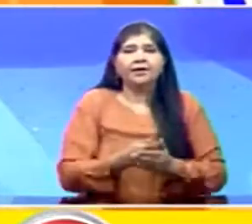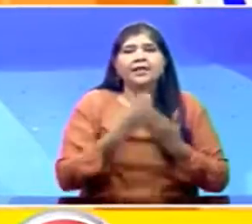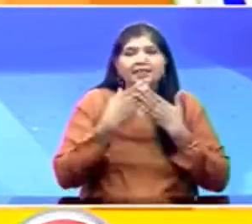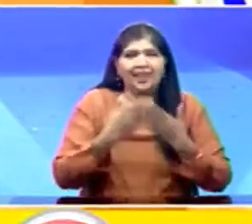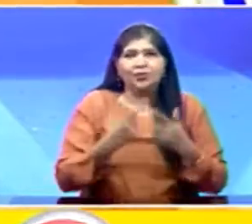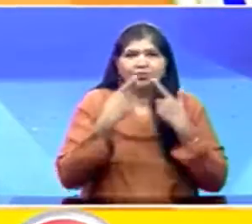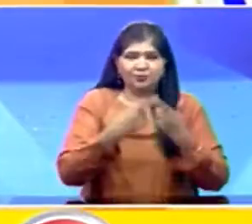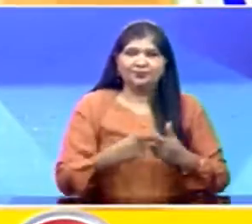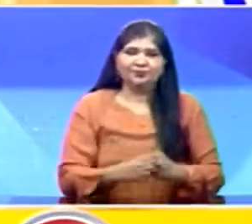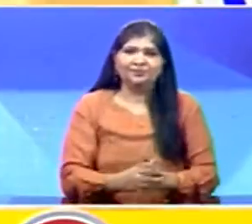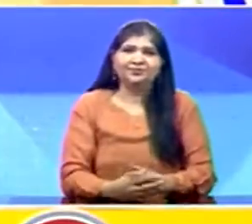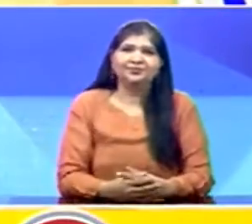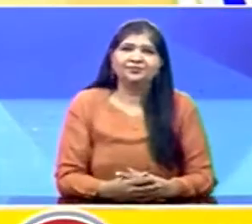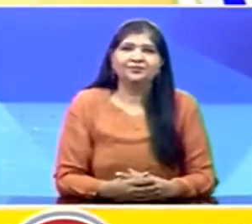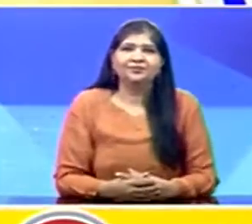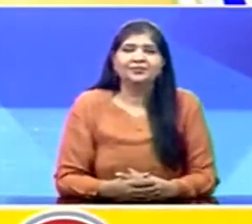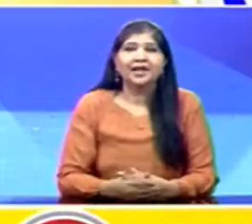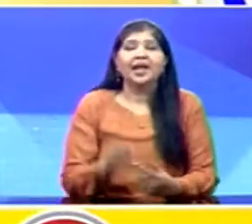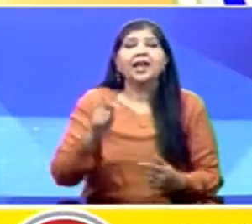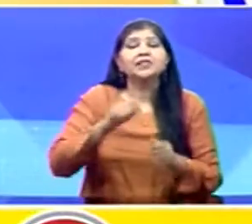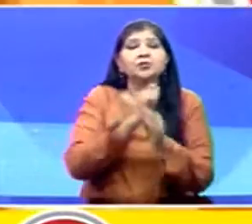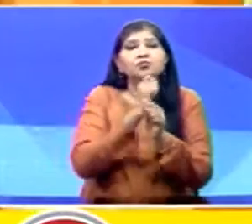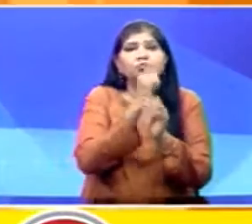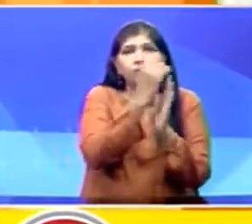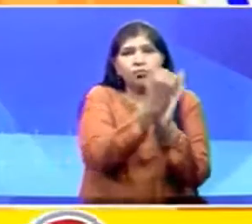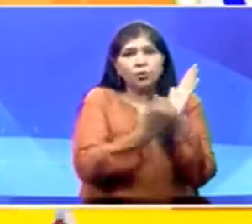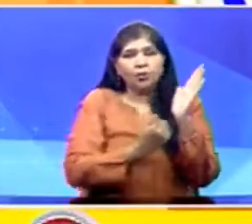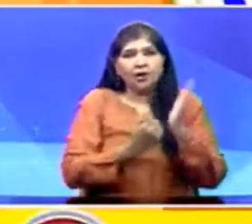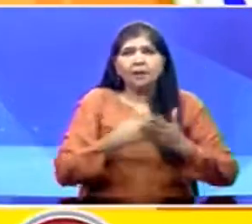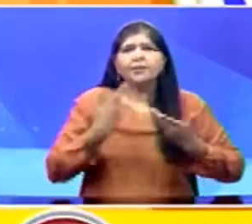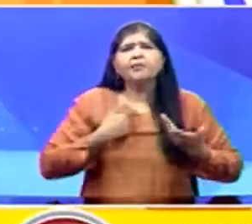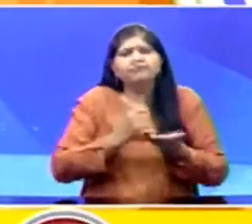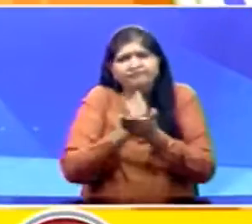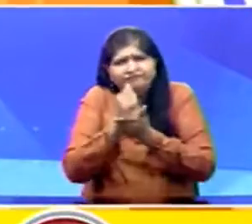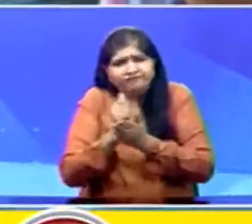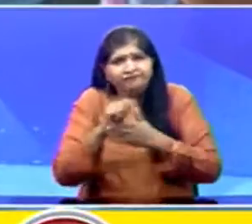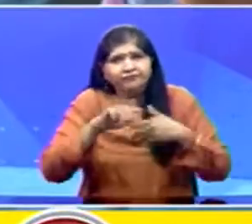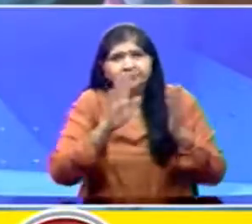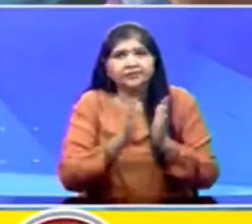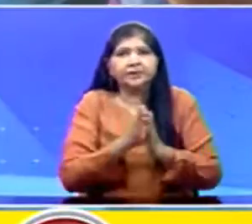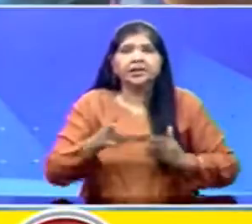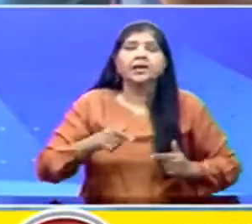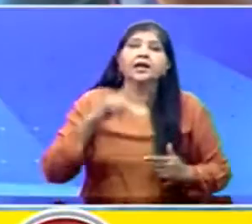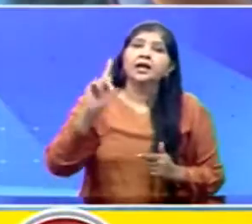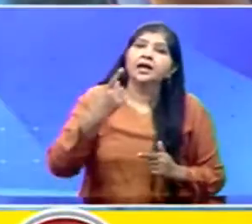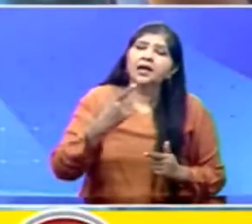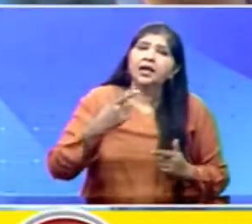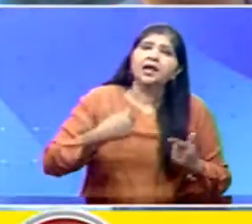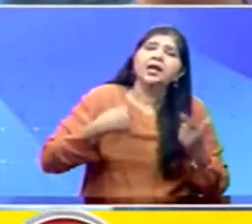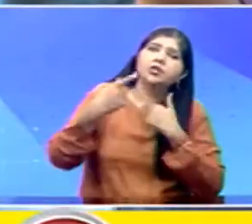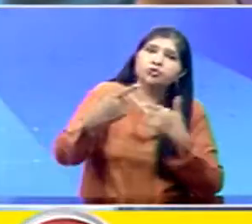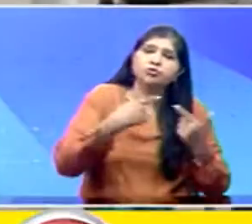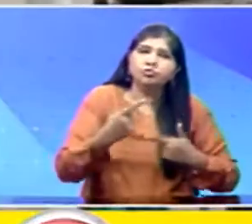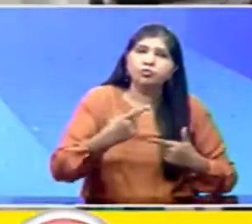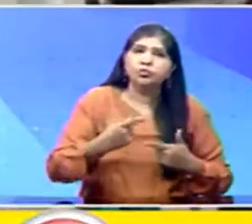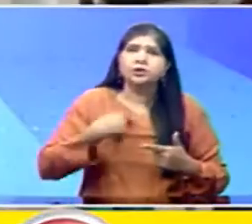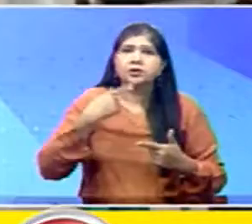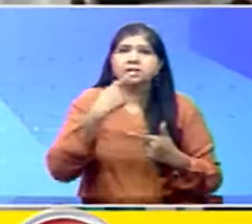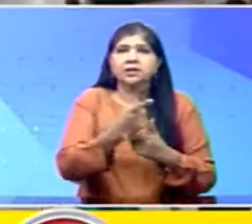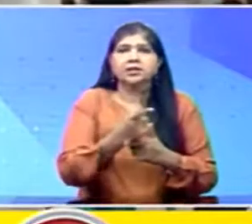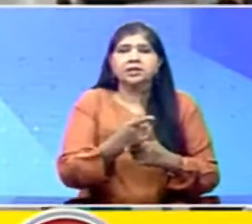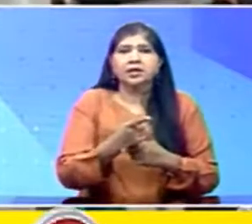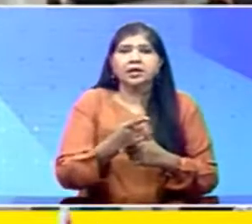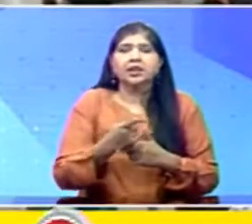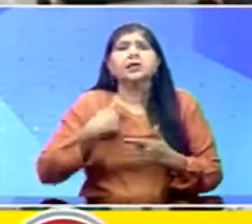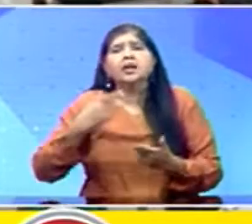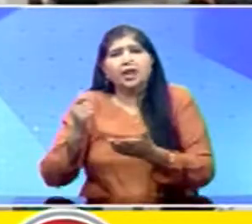आभारी हूँ, इस कारकम में हम सभी की कोशिश रहती हैं, कि एक दूसरे के प्रेणादाई प्रयासों की